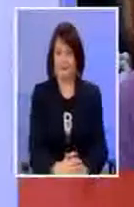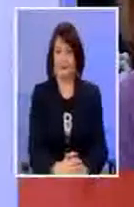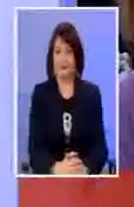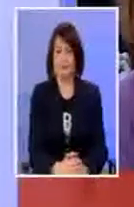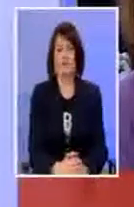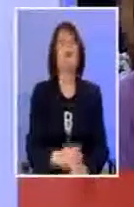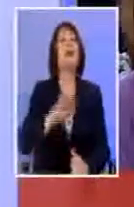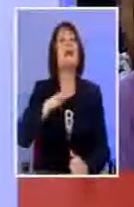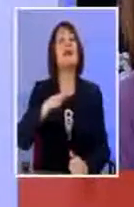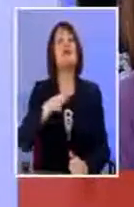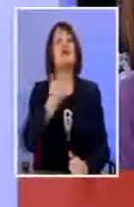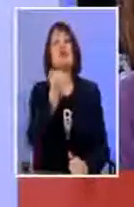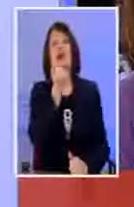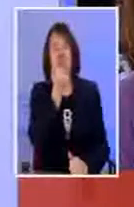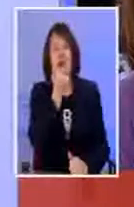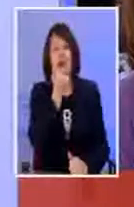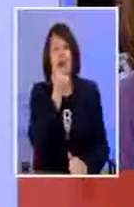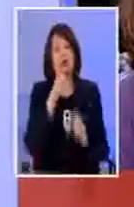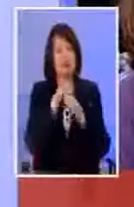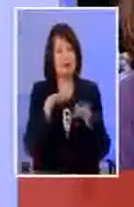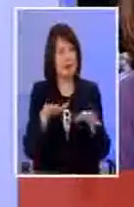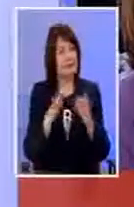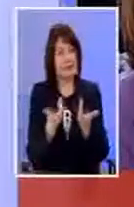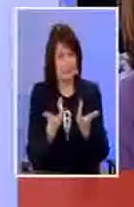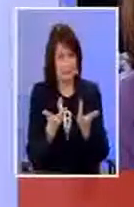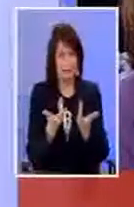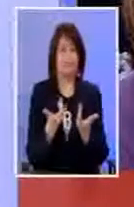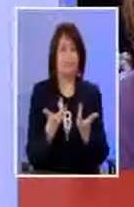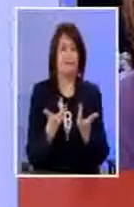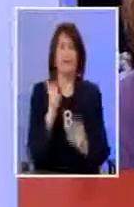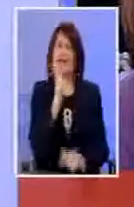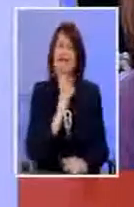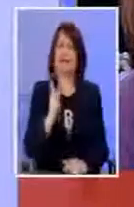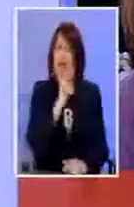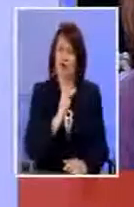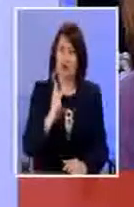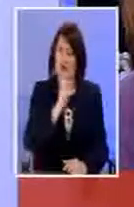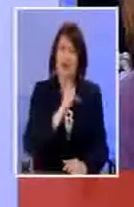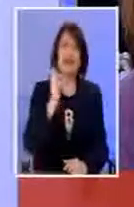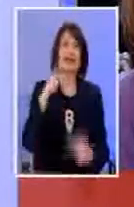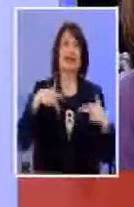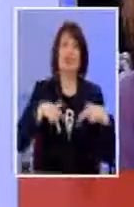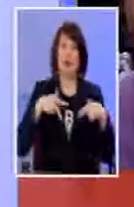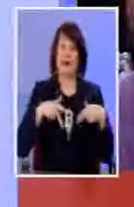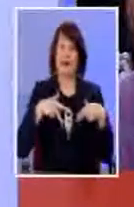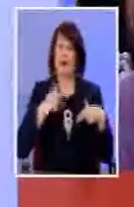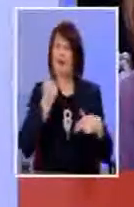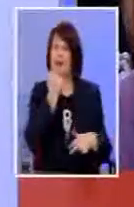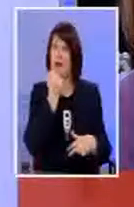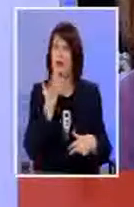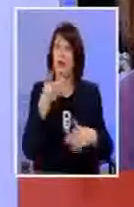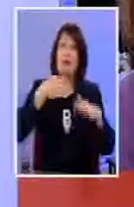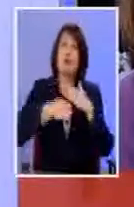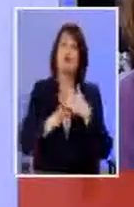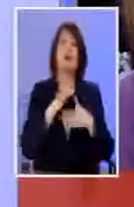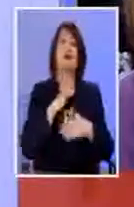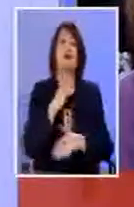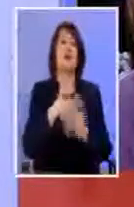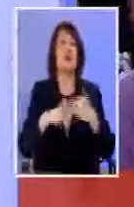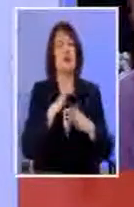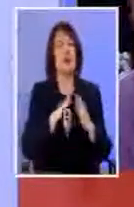Ενδεχομένως λανθασμένα έχει επικρατήσει και στην κοινωνία αλλά και στην πολιτεία ότι η πρόσβαση των ατόμων με